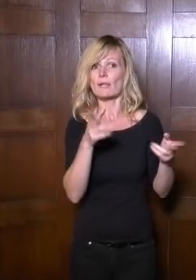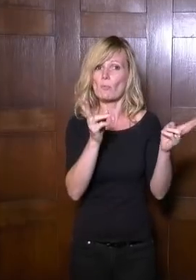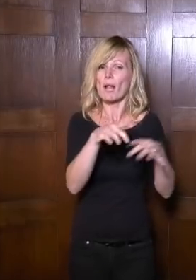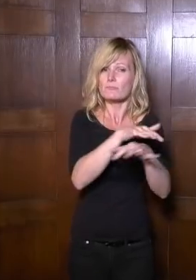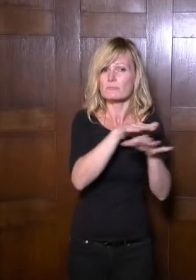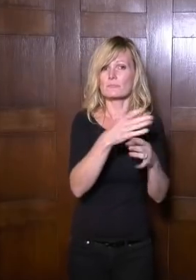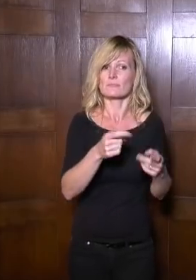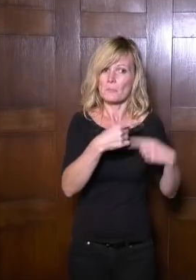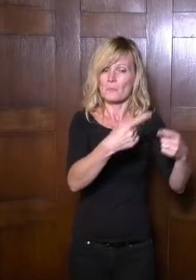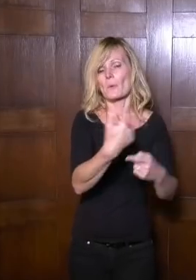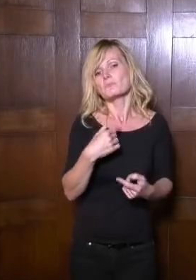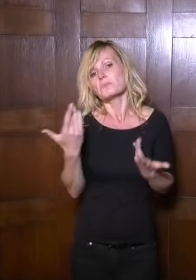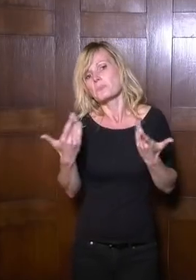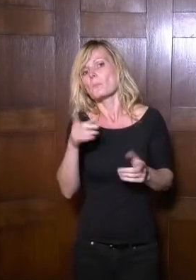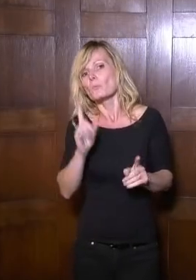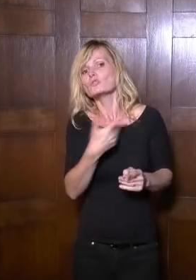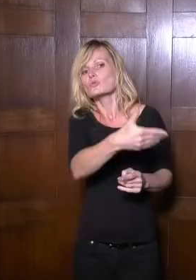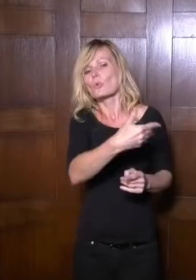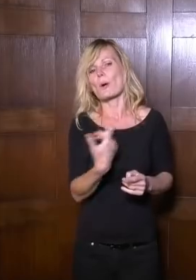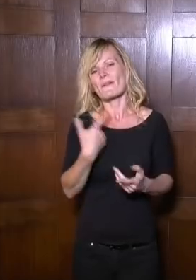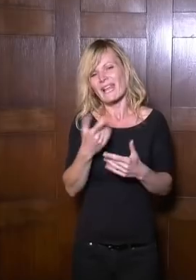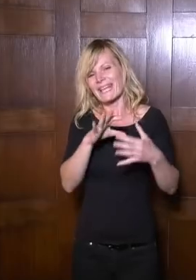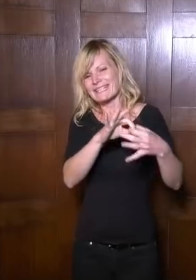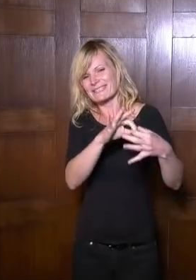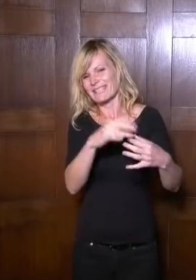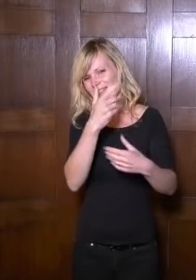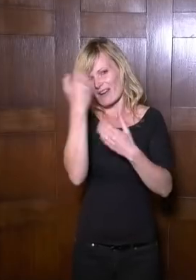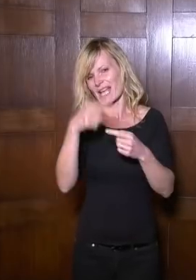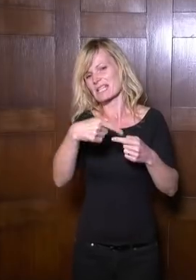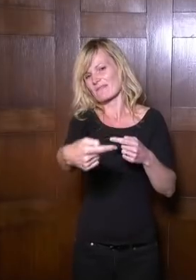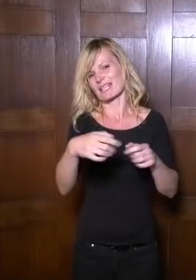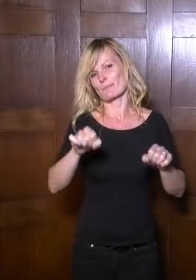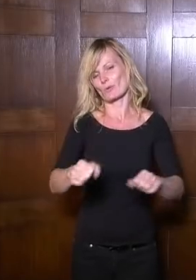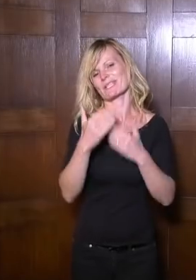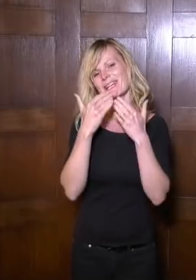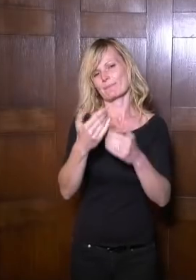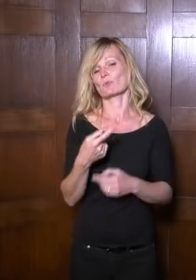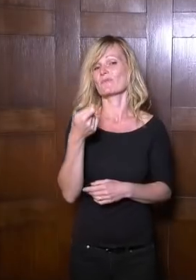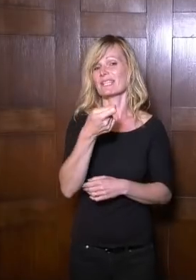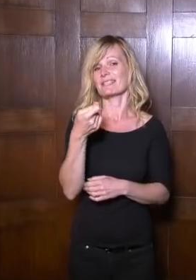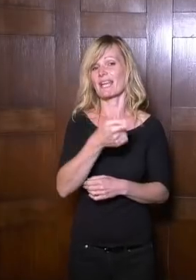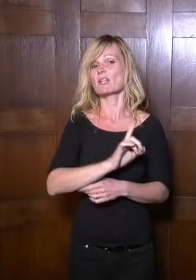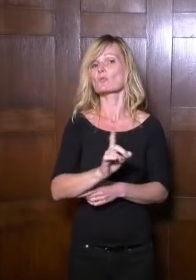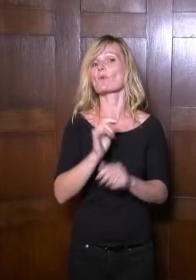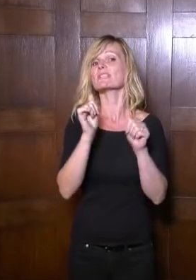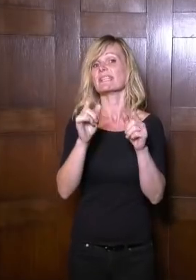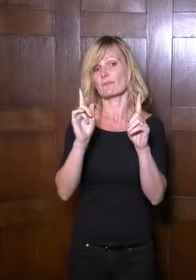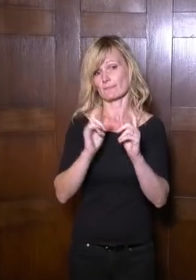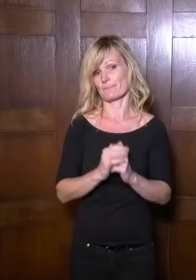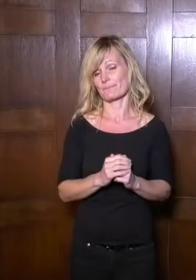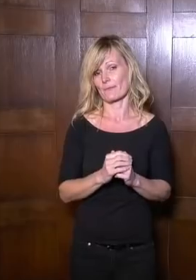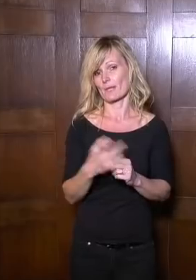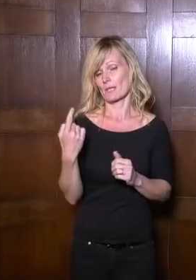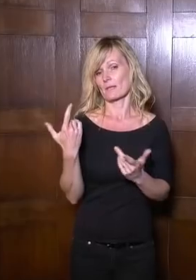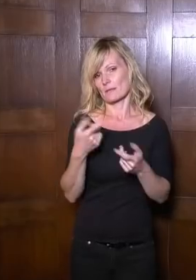muss, aber das sollten wir im Auge behalten und da wäre ich Ihnen sehr, sehr dankbar. Und was die finanziellen Soforthilfen betrifft, da hat